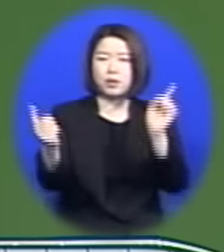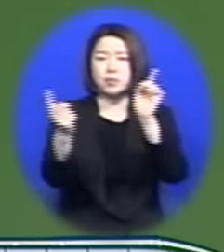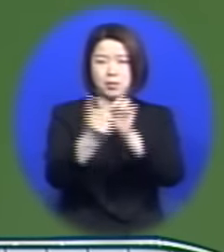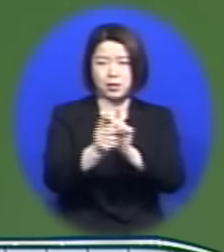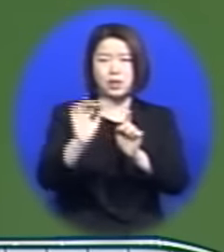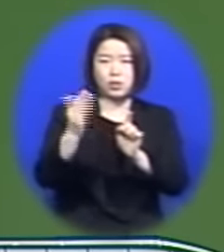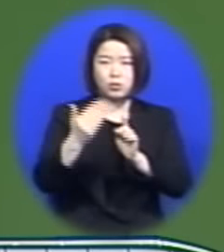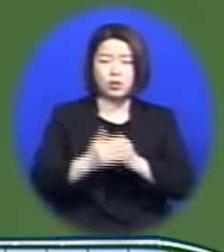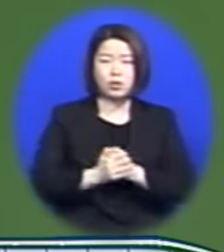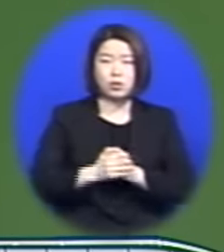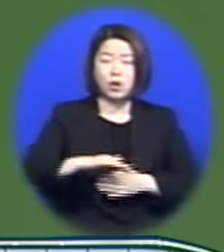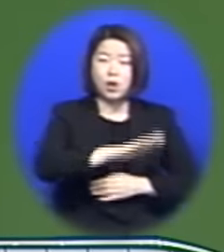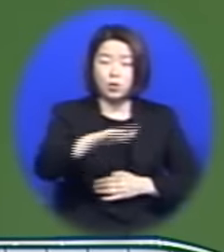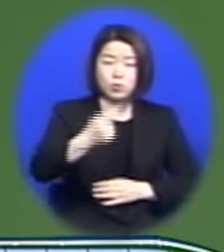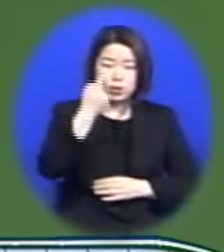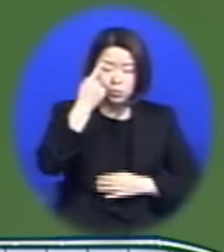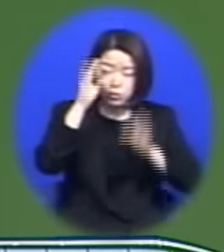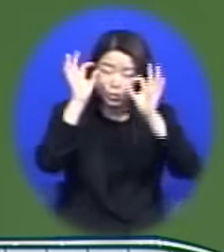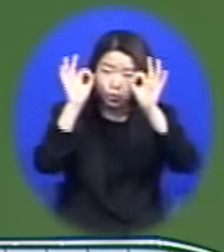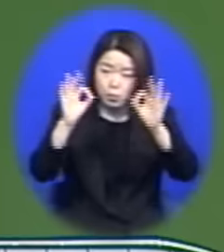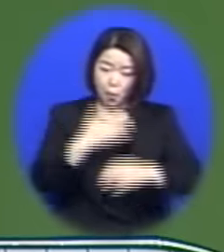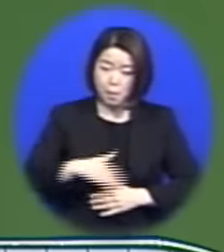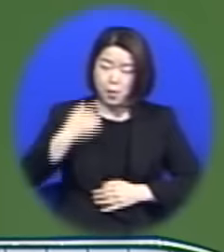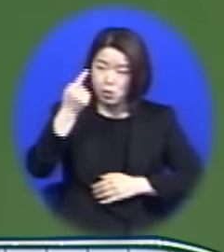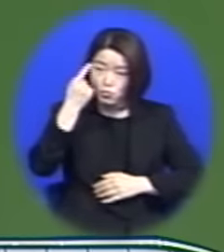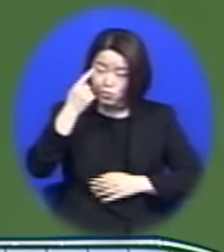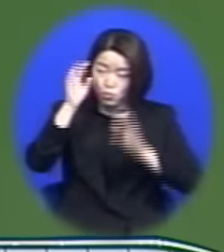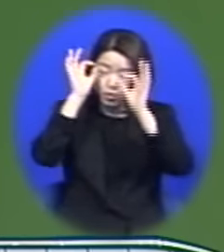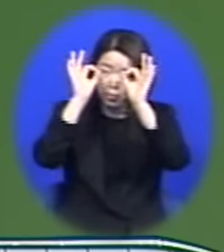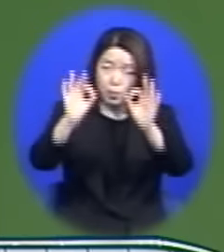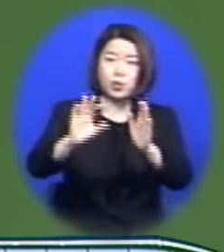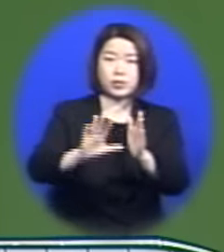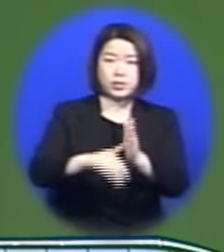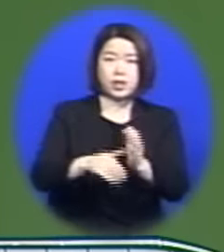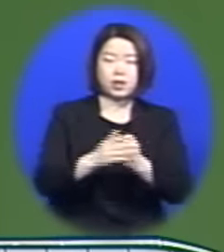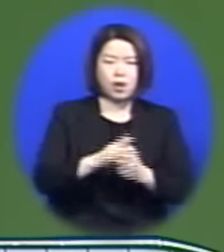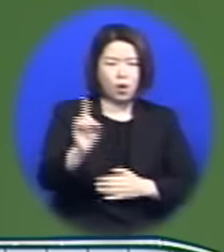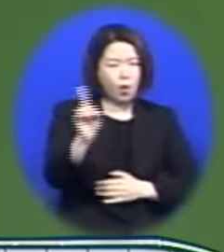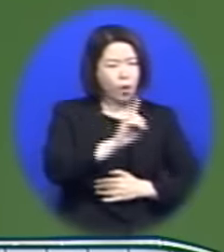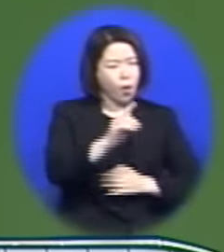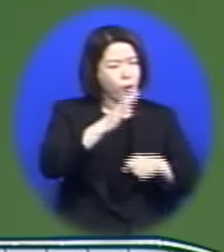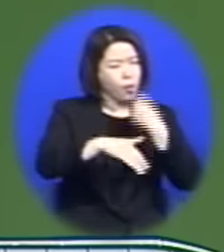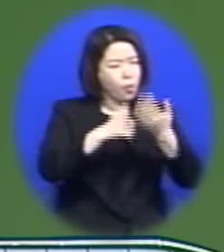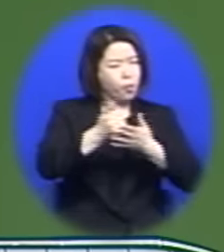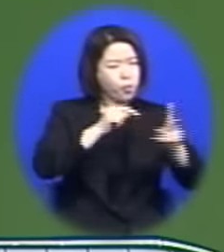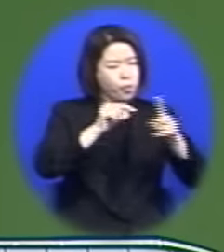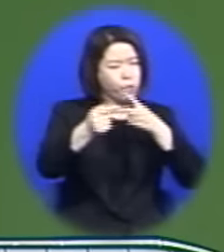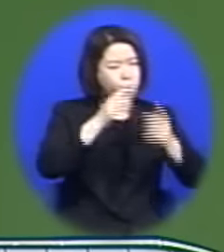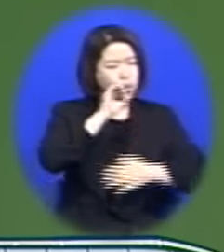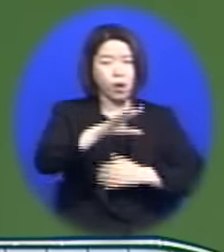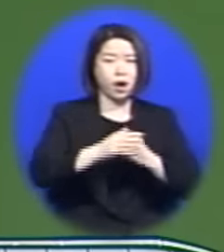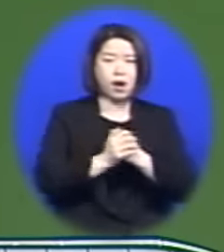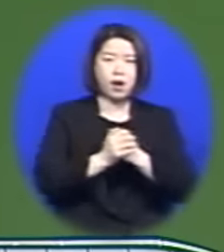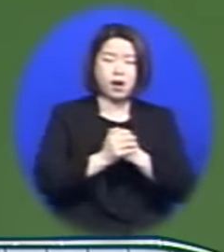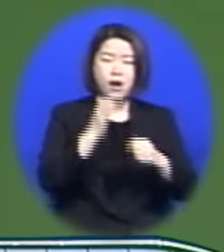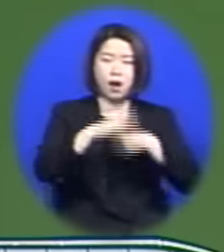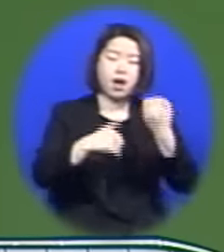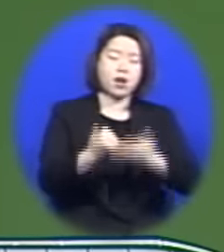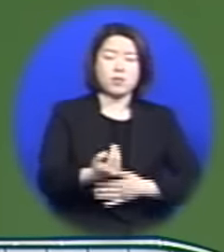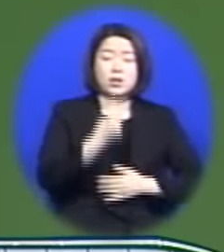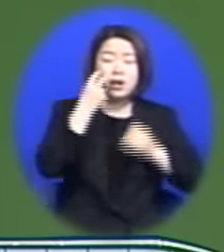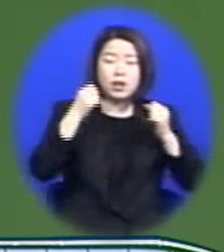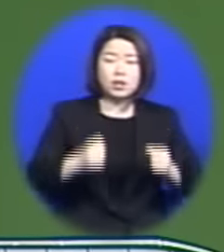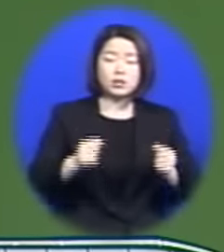됩니다 우리 눈으로 보기에 육신의 눈으로 보기에 도무지 하나님이 이해가 안 되고 하나님이 살아 계시다고